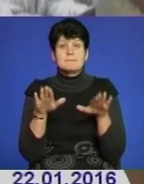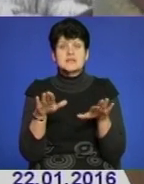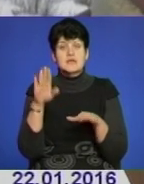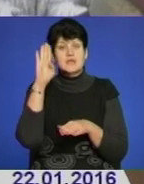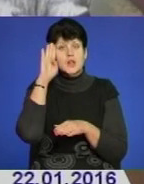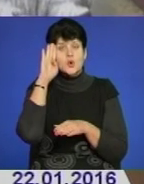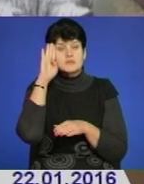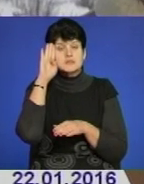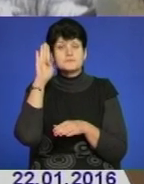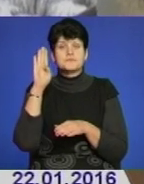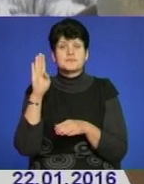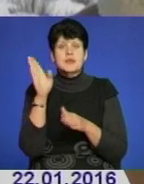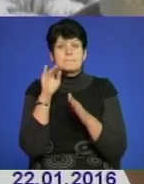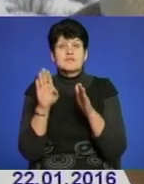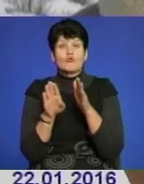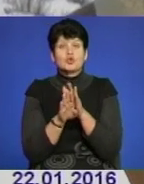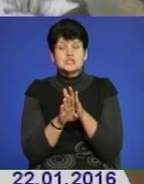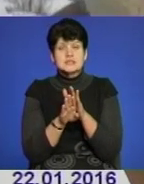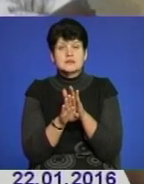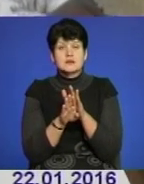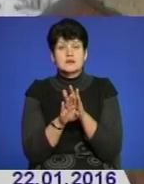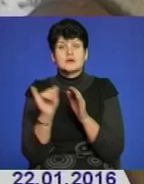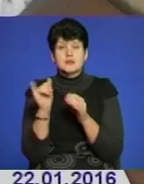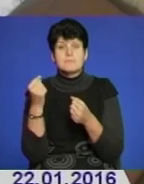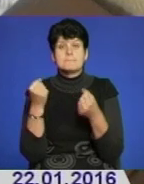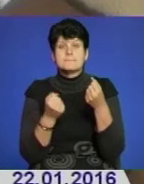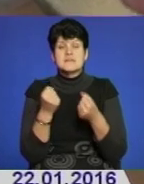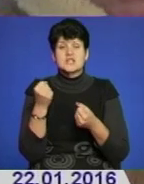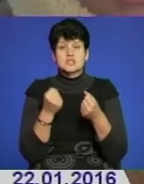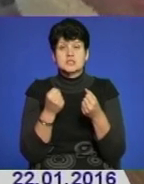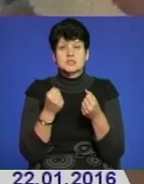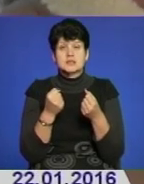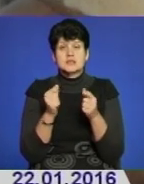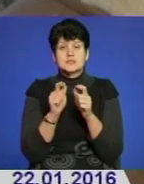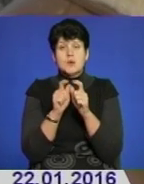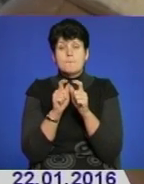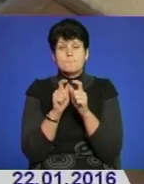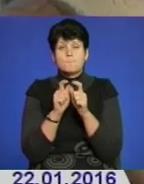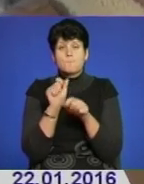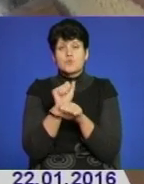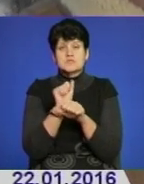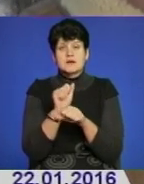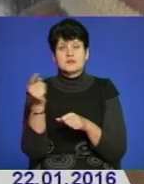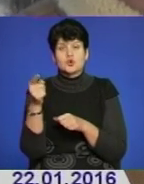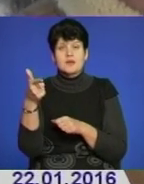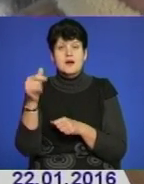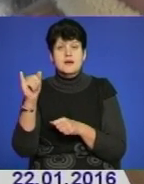хлопці з-під Волочиська і машина з поста Тернопільський ГАІ.